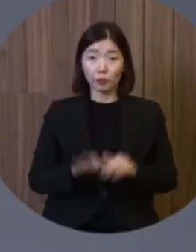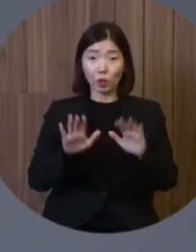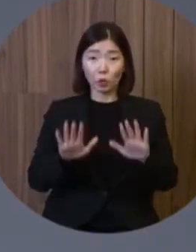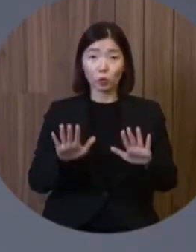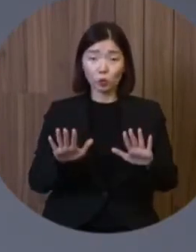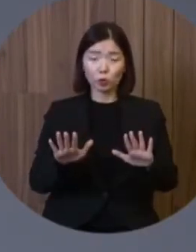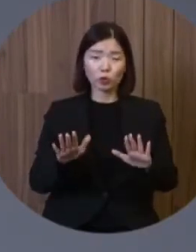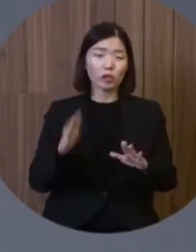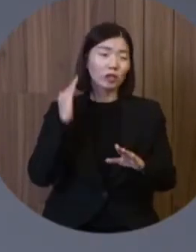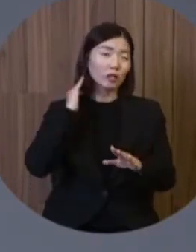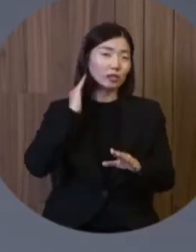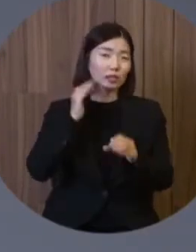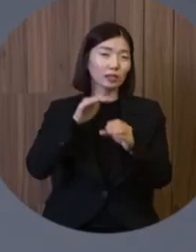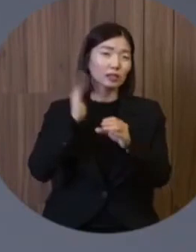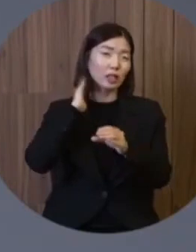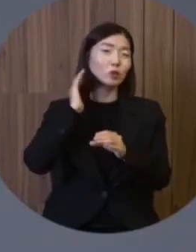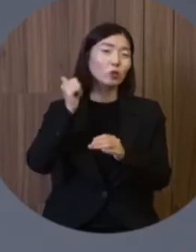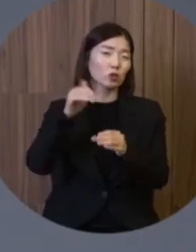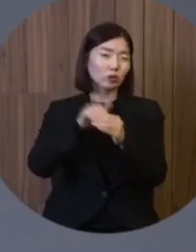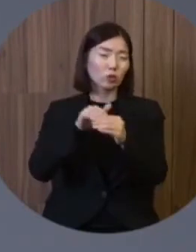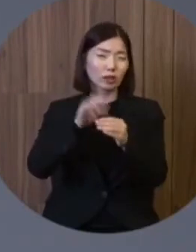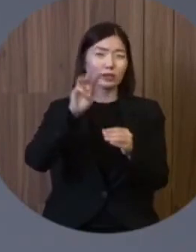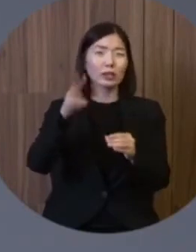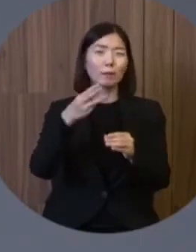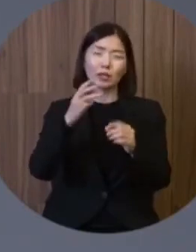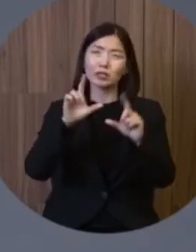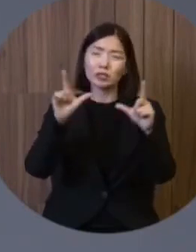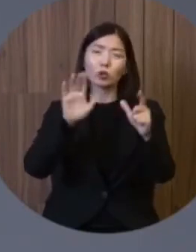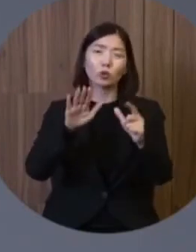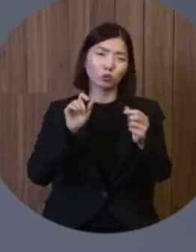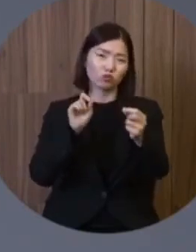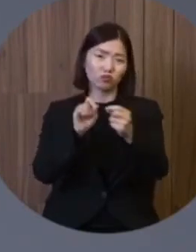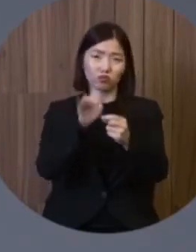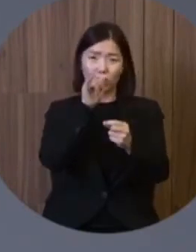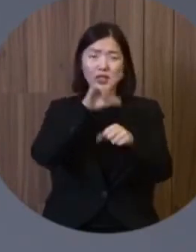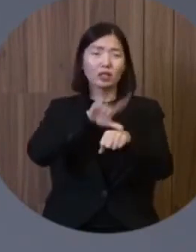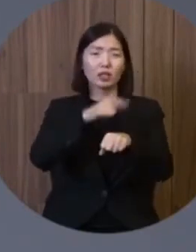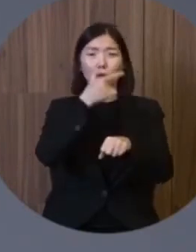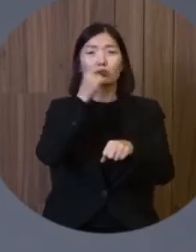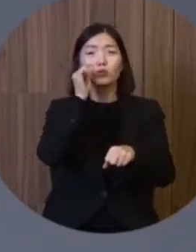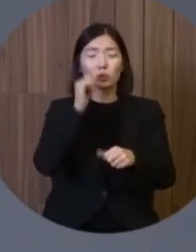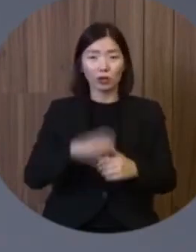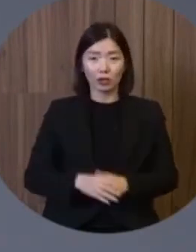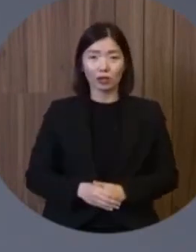오늘로 대선까지 323일 남았습니다. 시간이 없습니다.